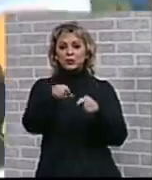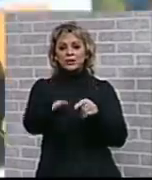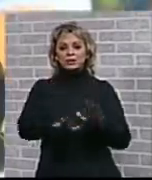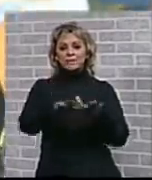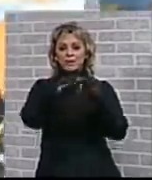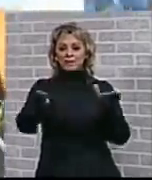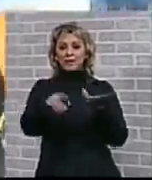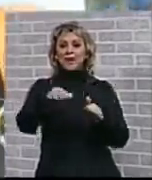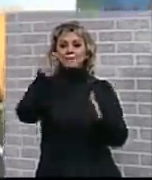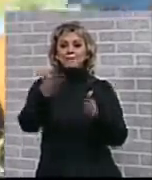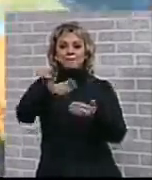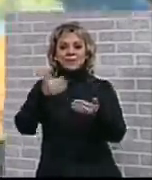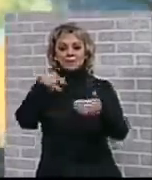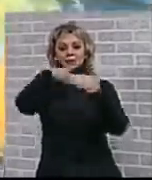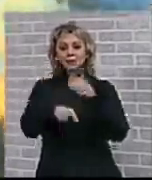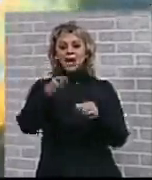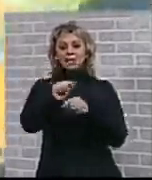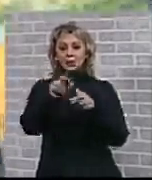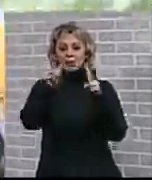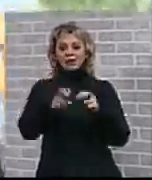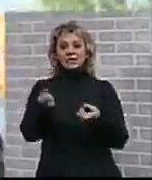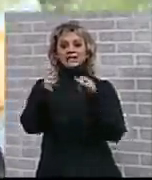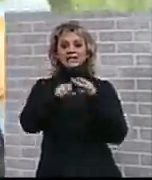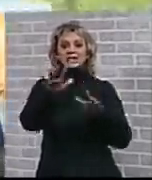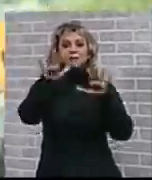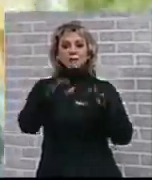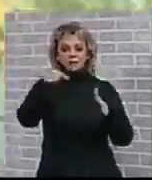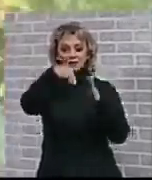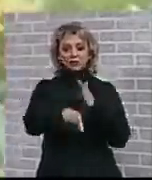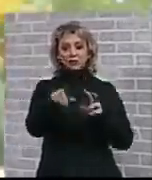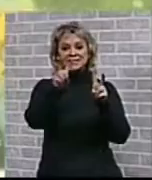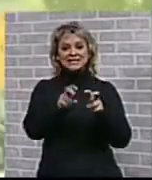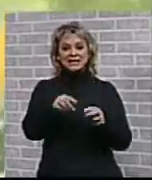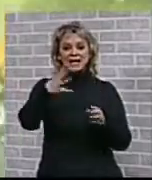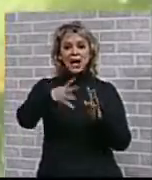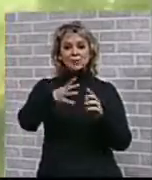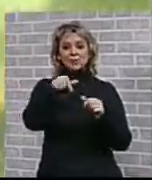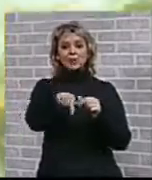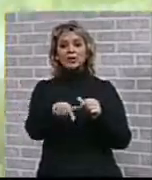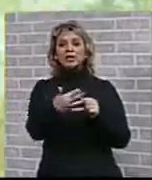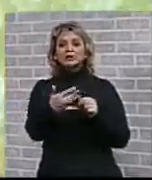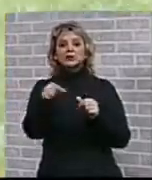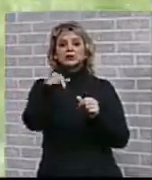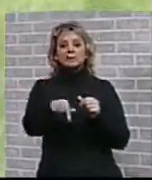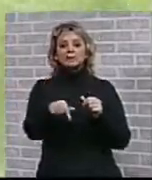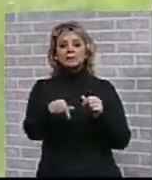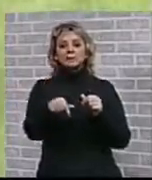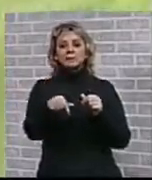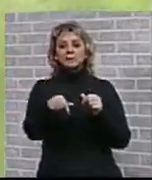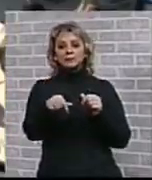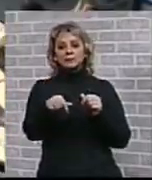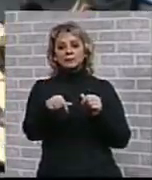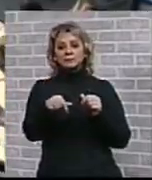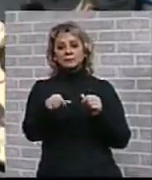поверхность. Перед погружением контрольная проверка связи. Место спуска исследуют камерой. Что там с решеткой?